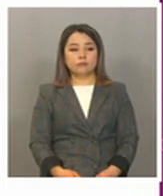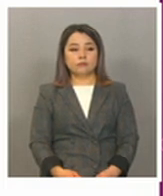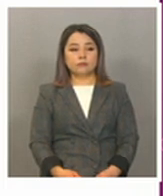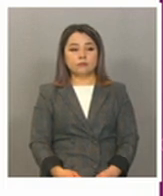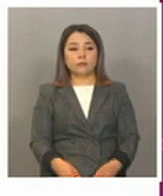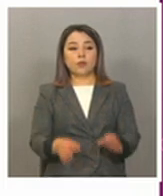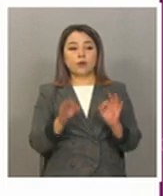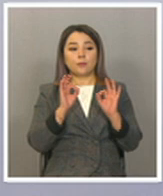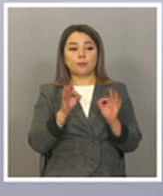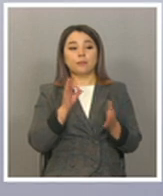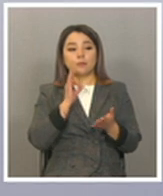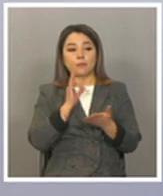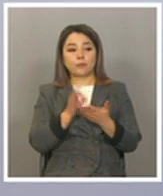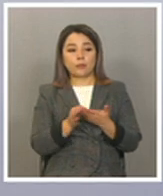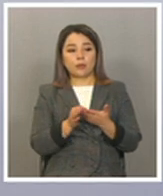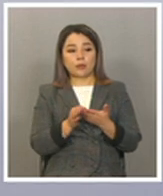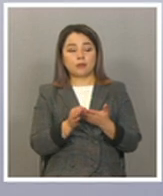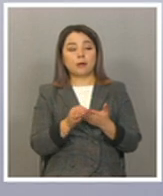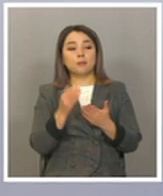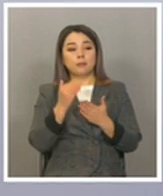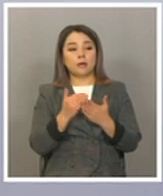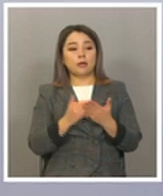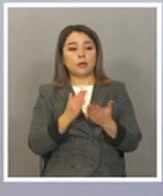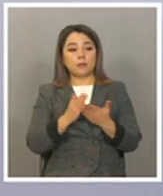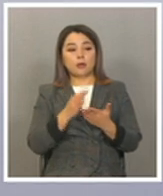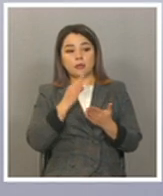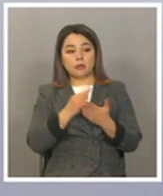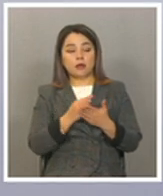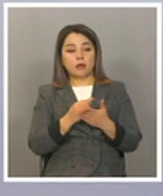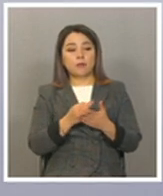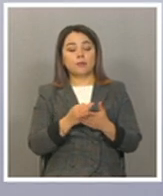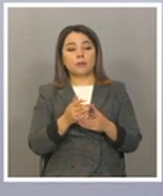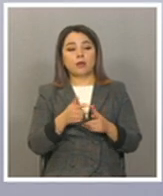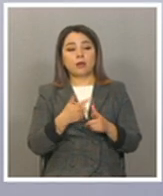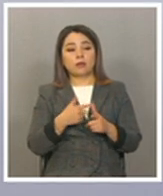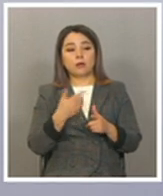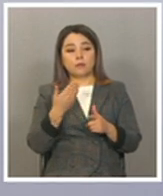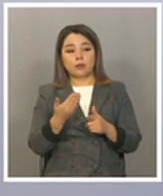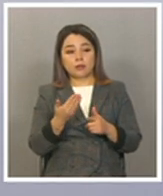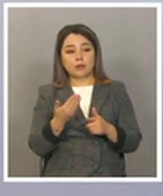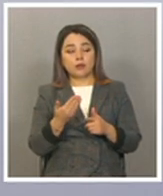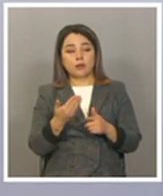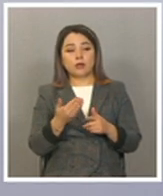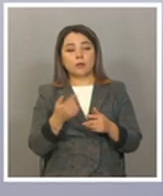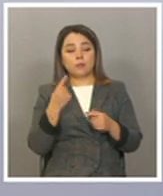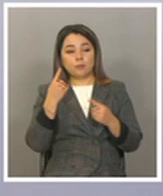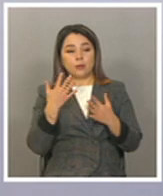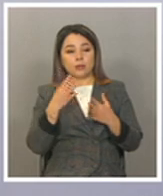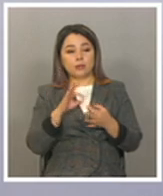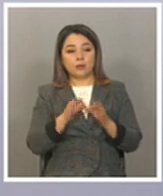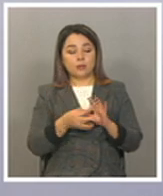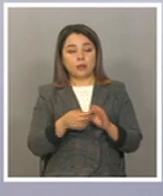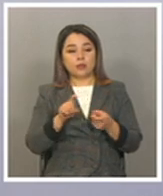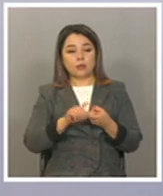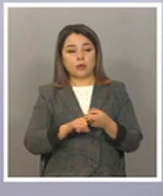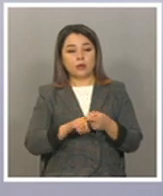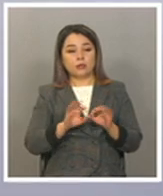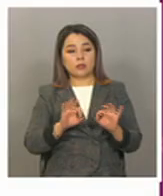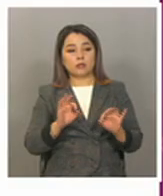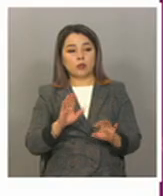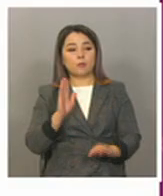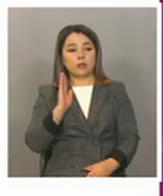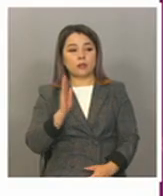Дұрыс нұсқасы. Бағдарламалауда айнымалы атымен және мәнімен